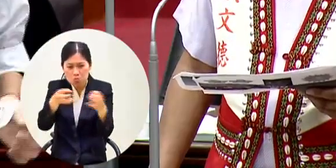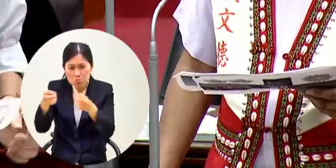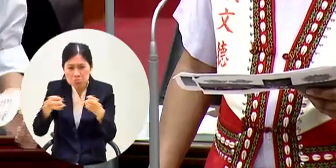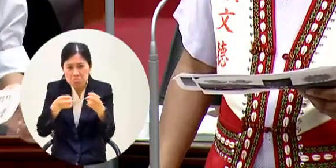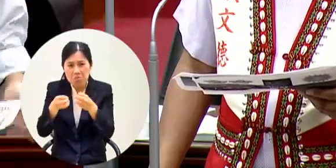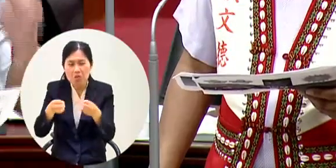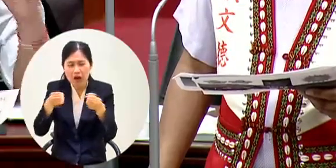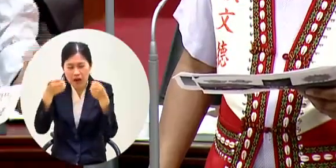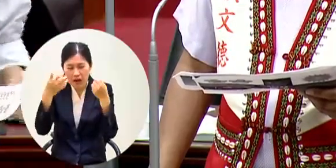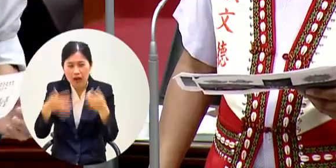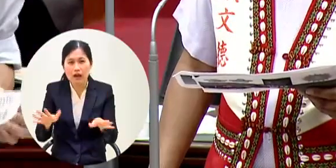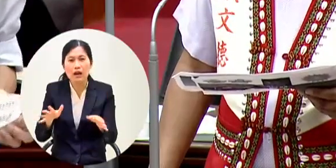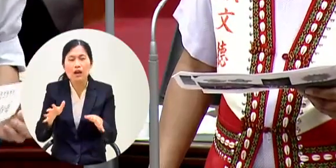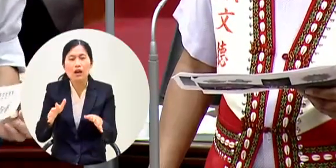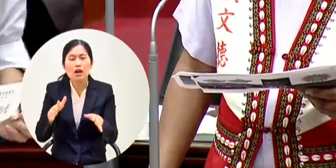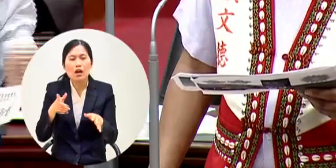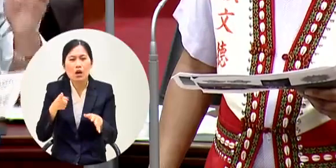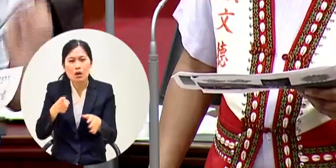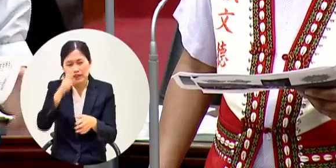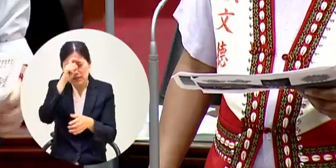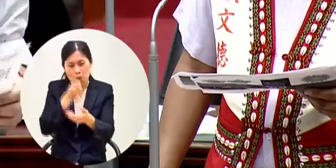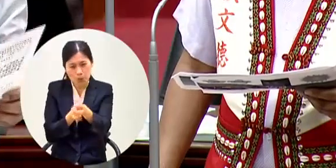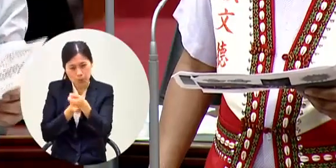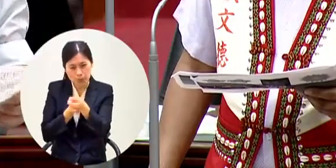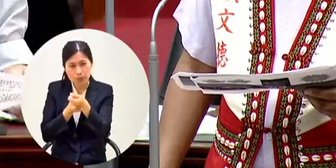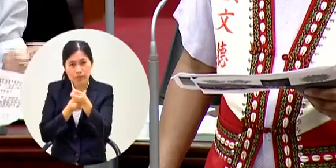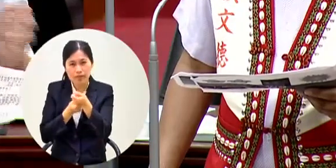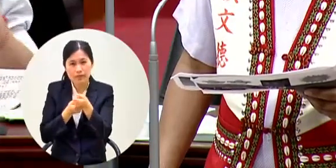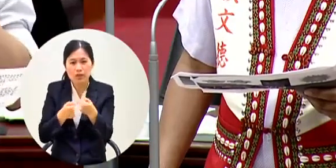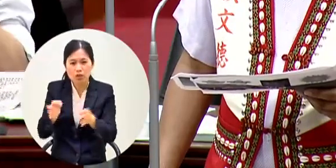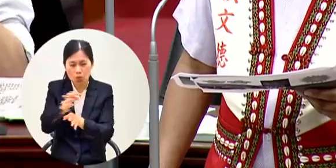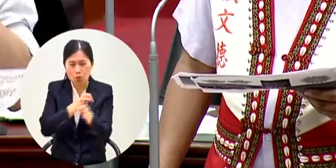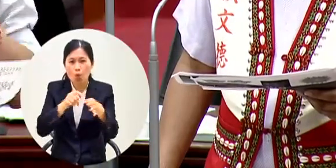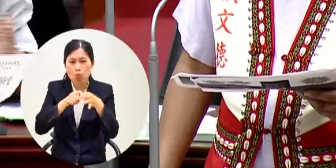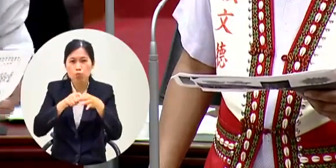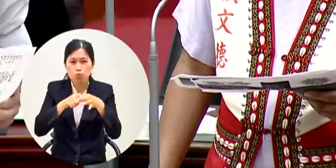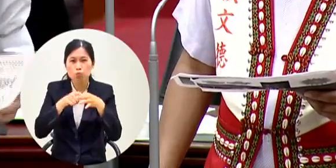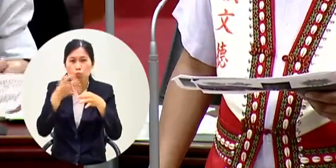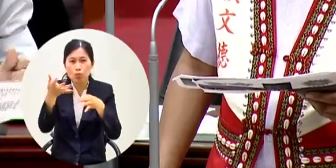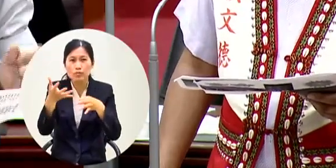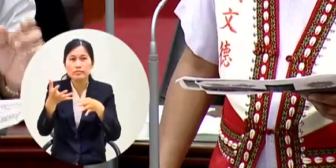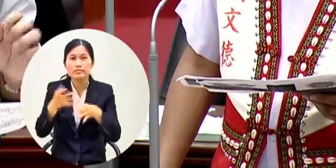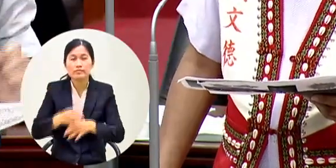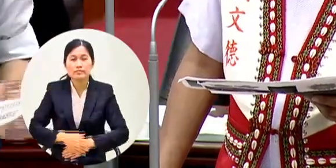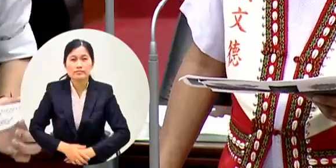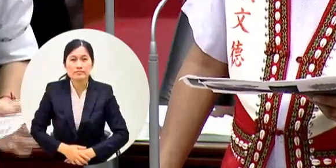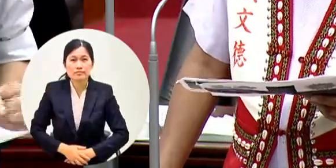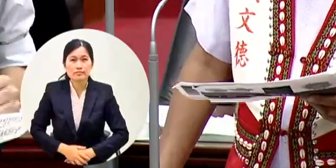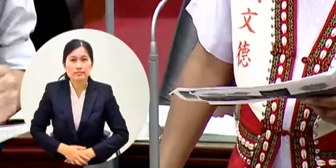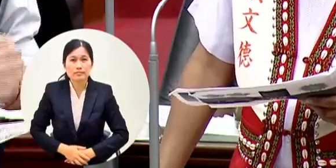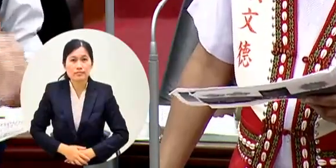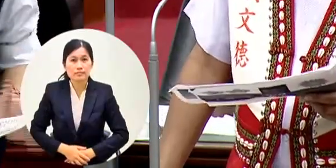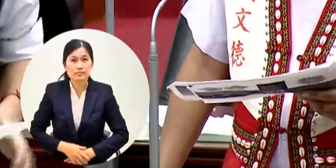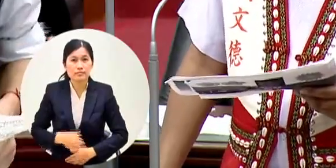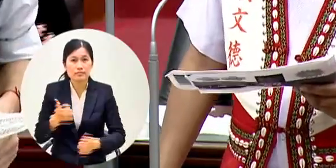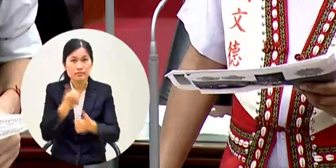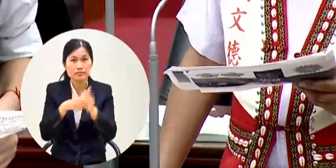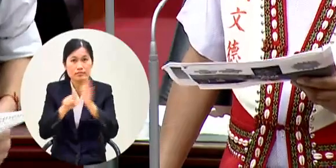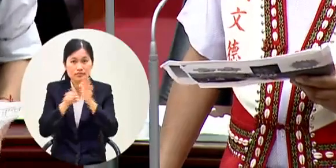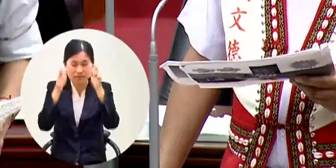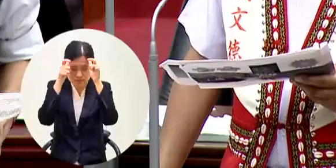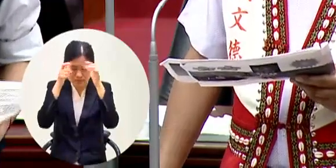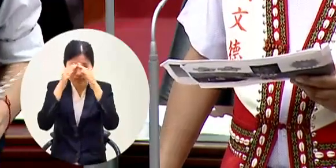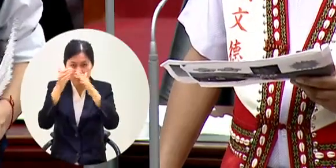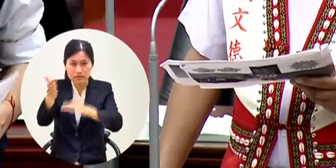玉之后，我已经跟我们农业局局长为了爱玉问题啊讨论过好几次，我们希望帮您的族人